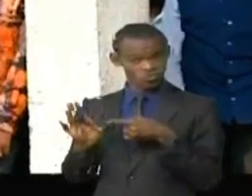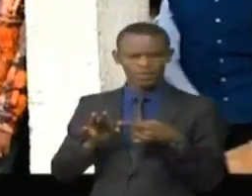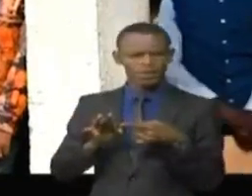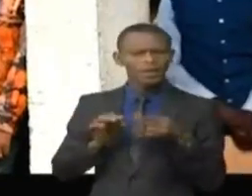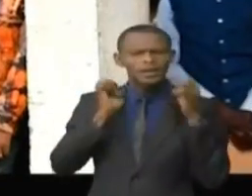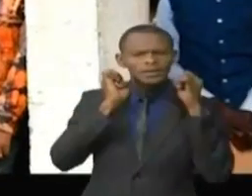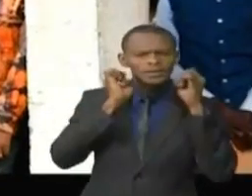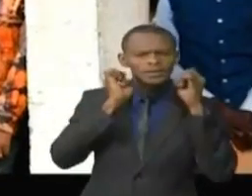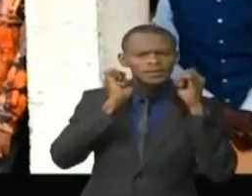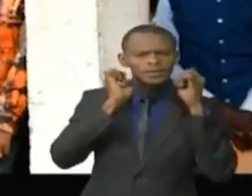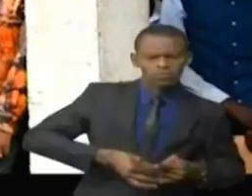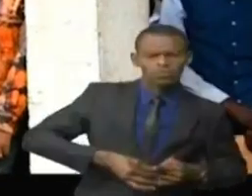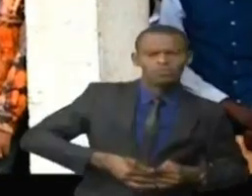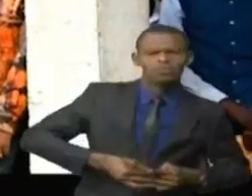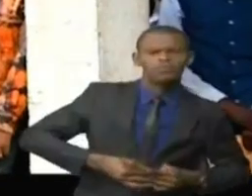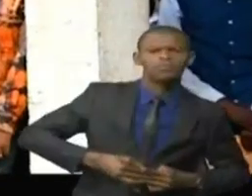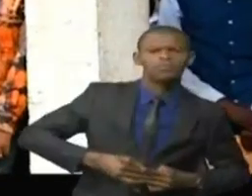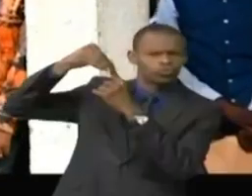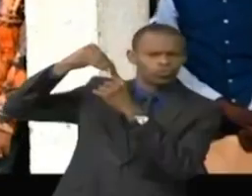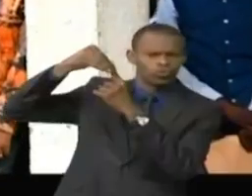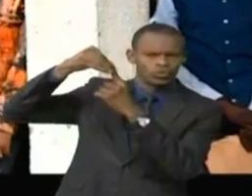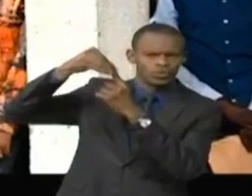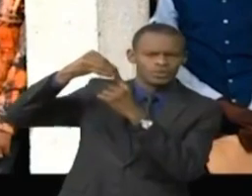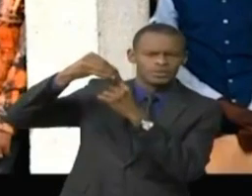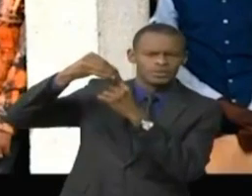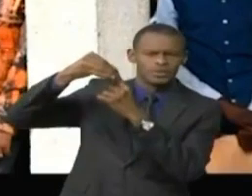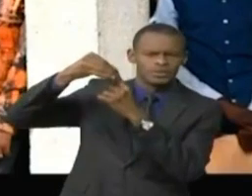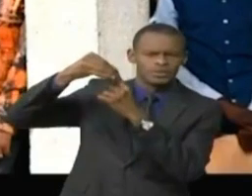son âme, et pour laquelle vous voyez